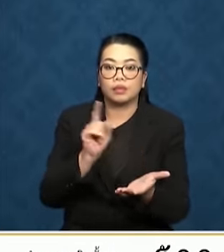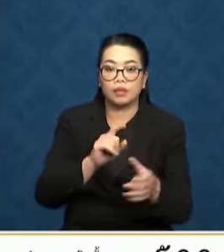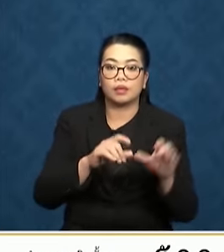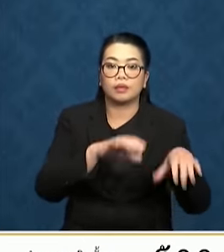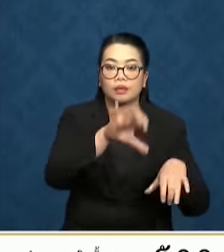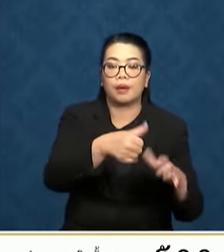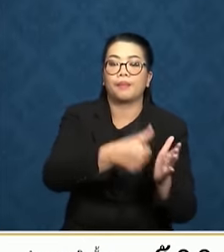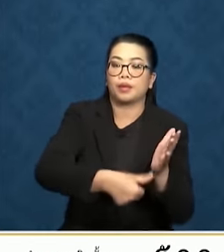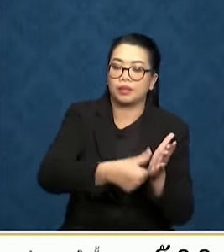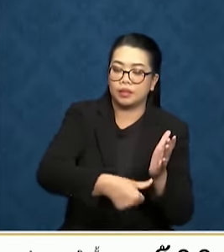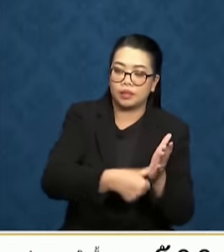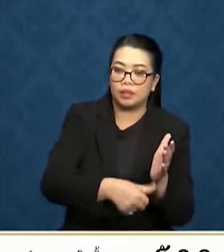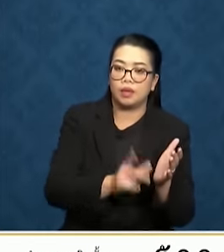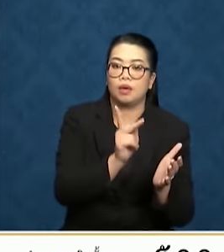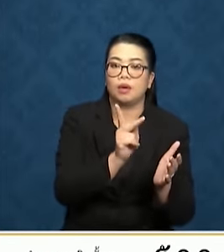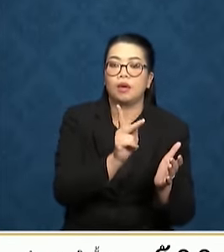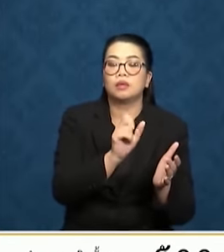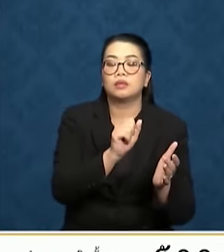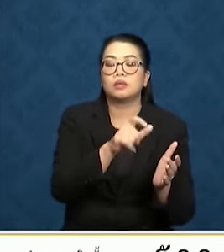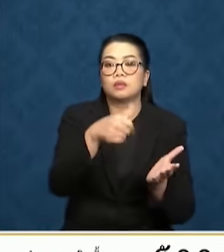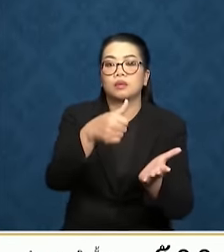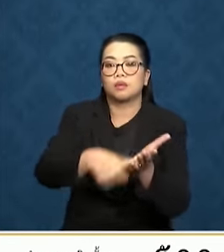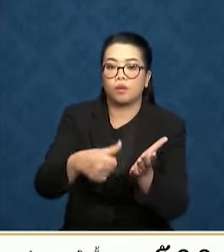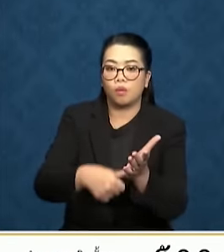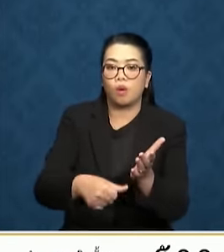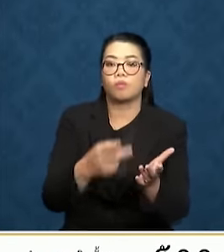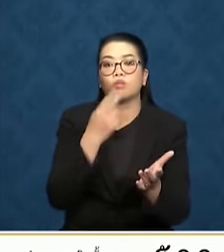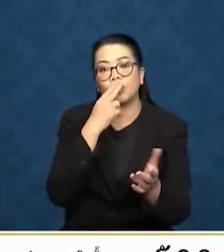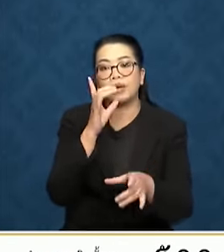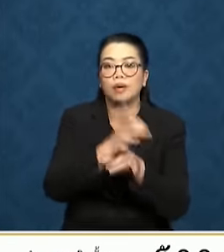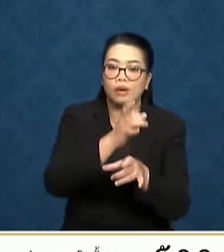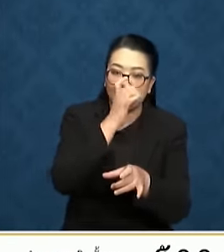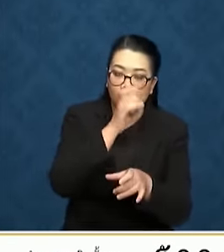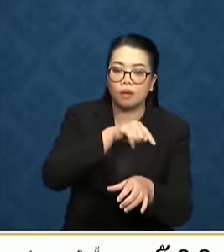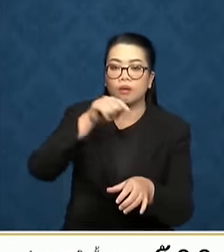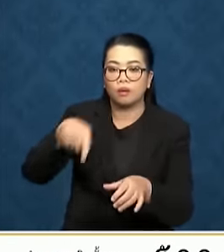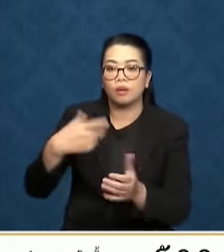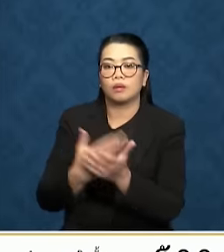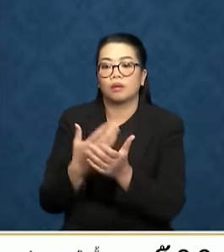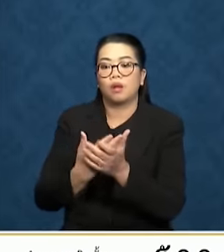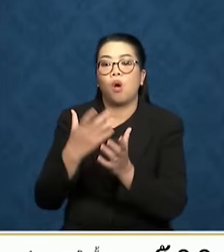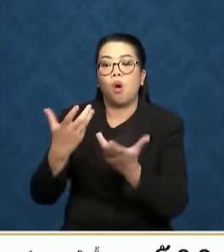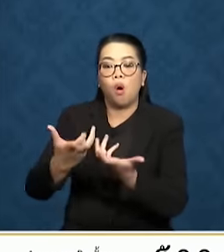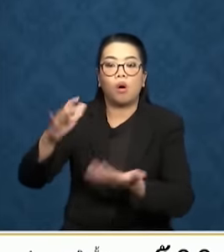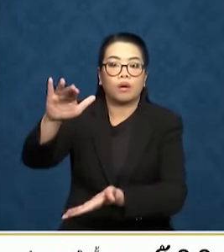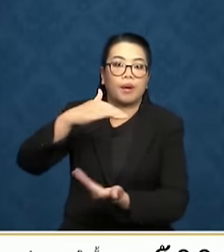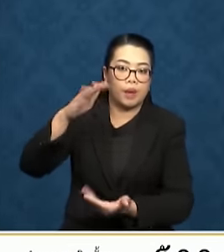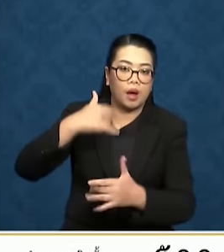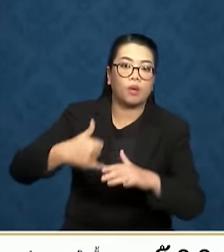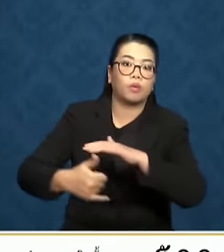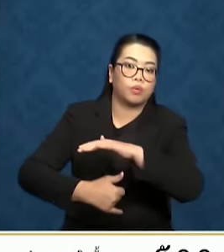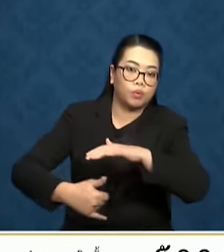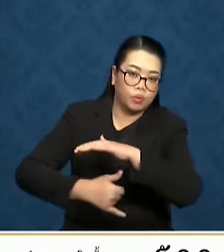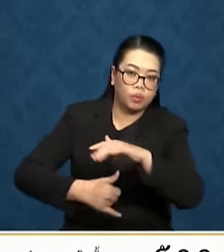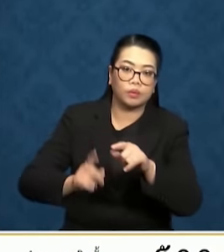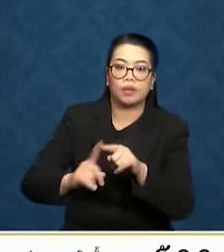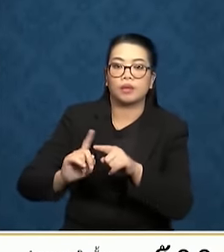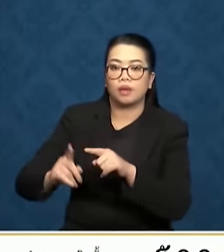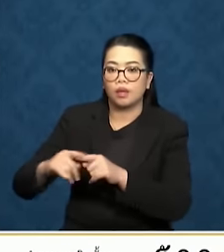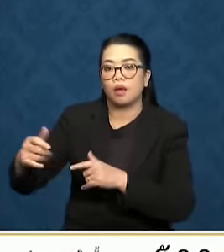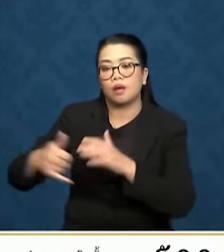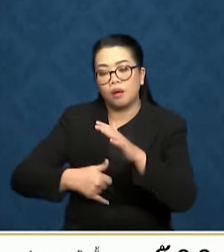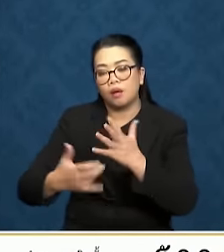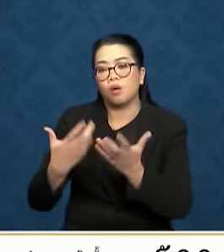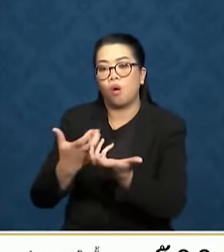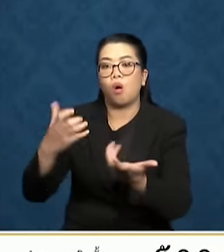สรรพากรอันดับ 1กรมสรรพสามิตอันดับที่ 2กรมศุลากรอันดับที่ 3ที่เหลือเป็นส่วนราชการอื่นก็ดีเป็นรัฐ